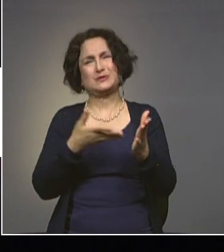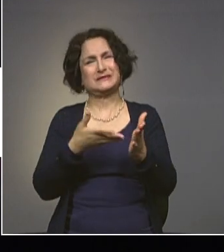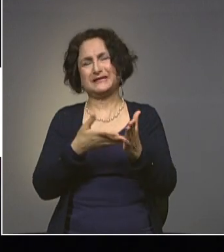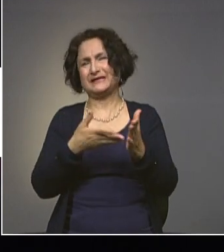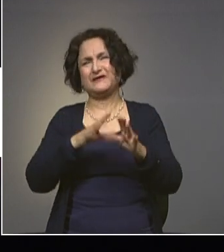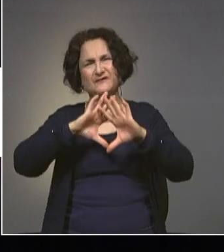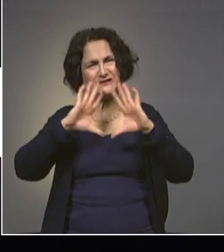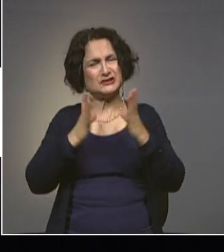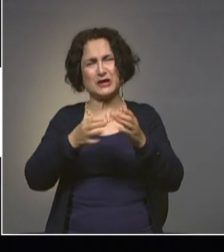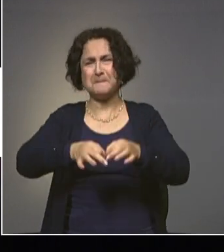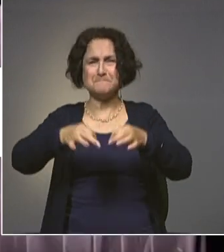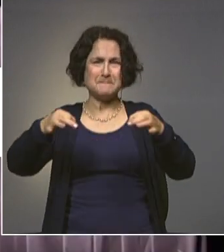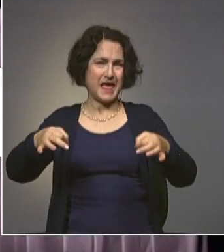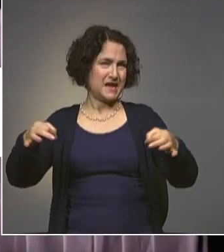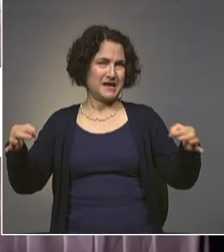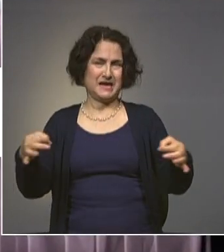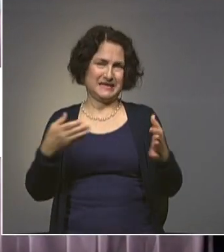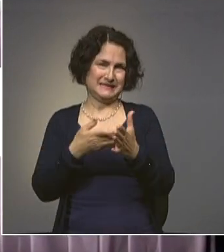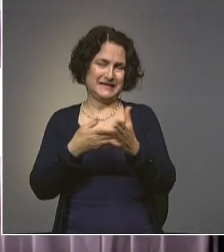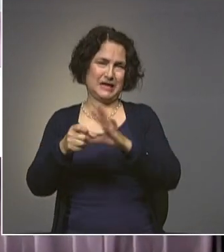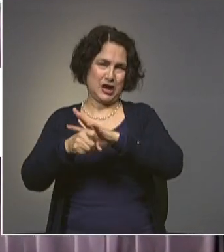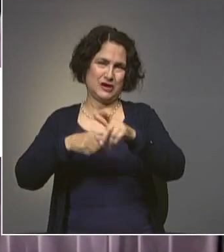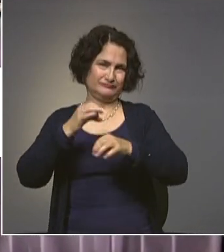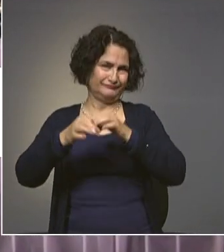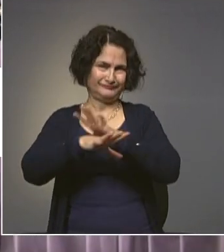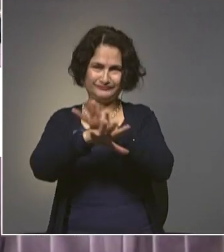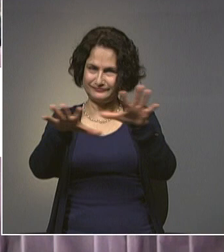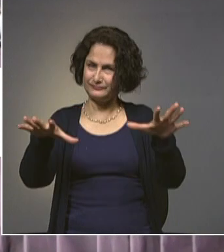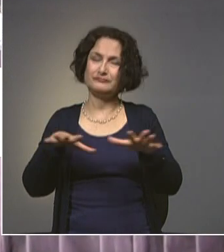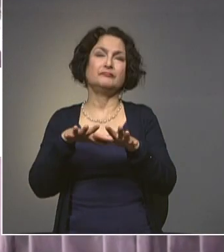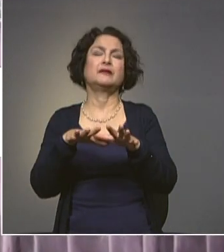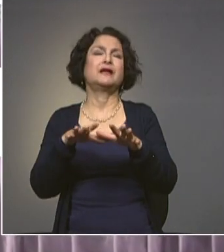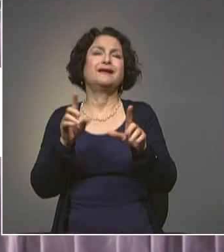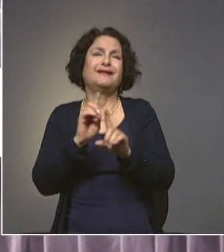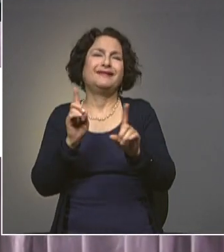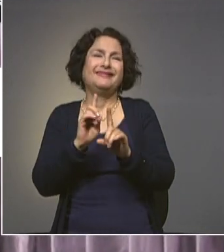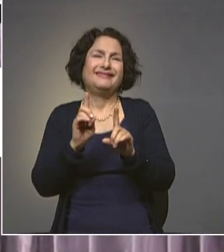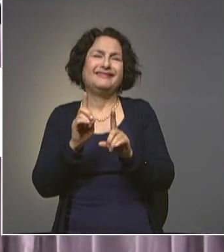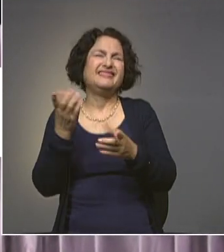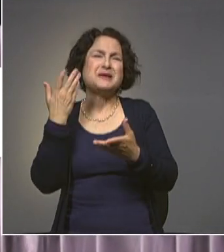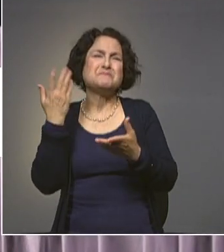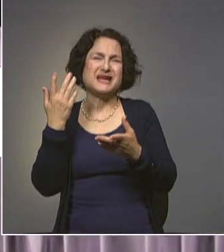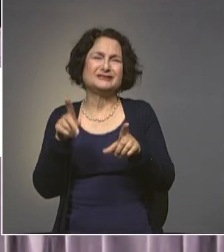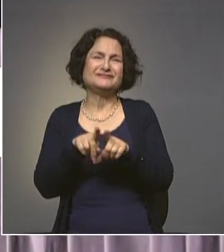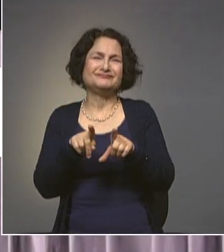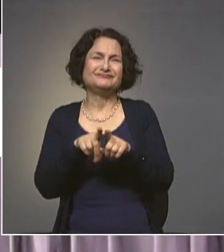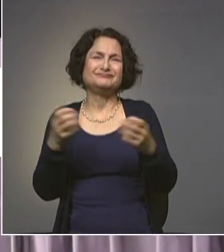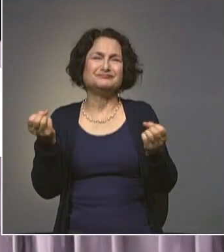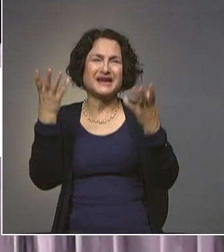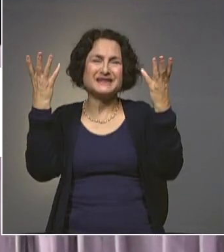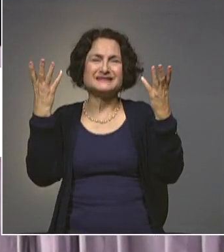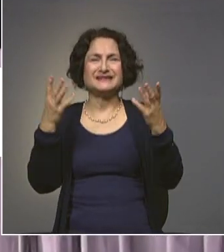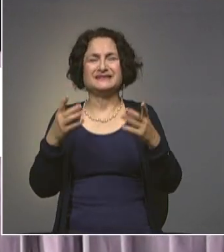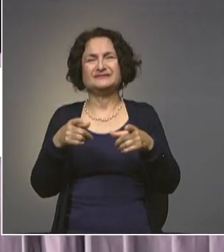бяха наложени и нямаше този празник, който да се случи. Всичко беше изключително, как да